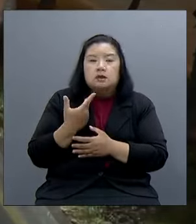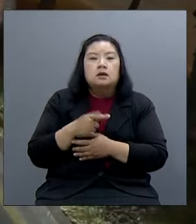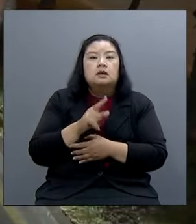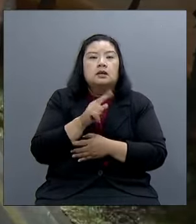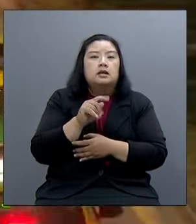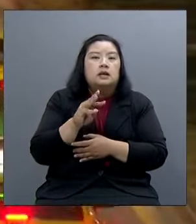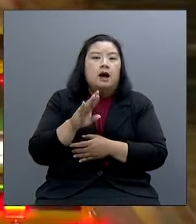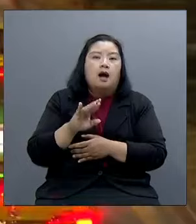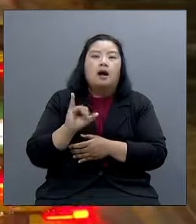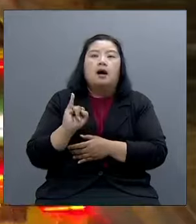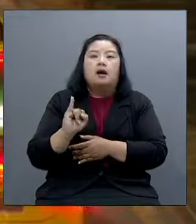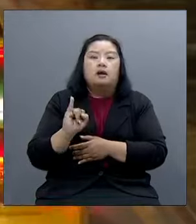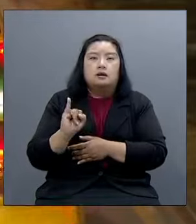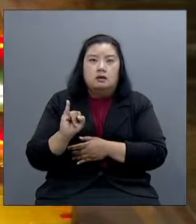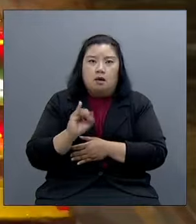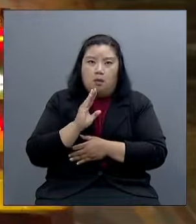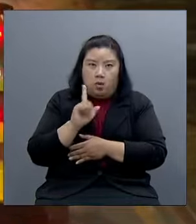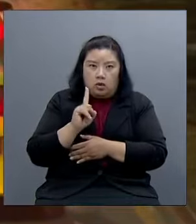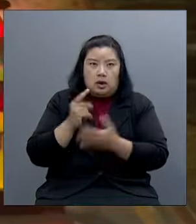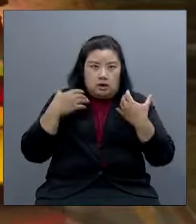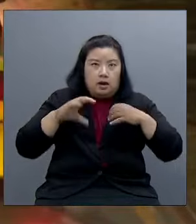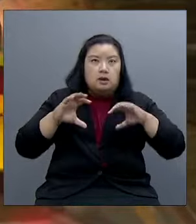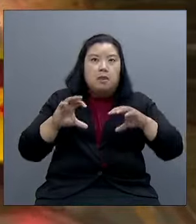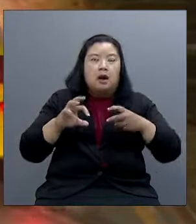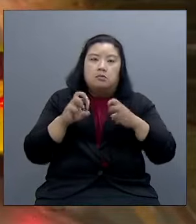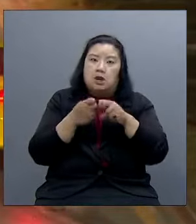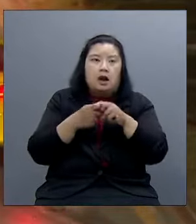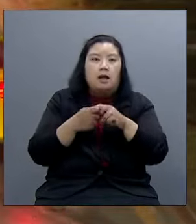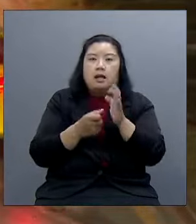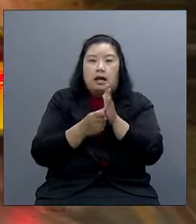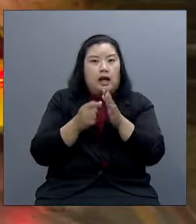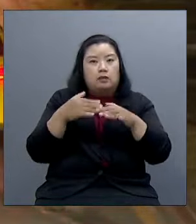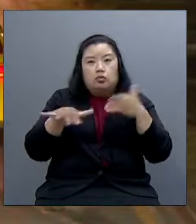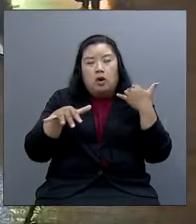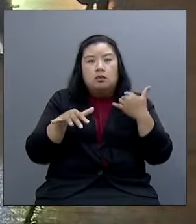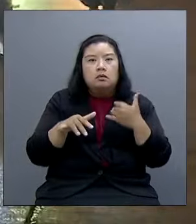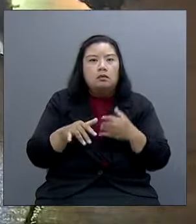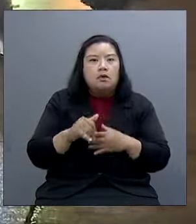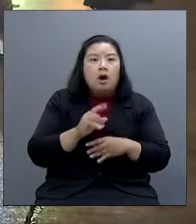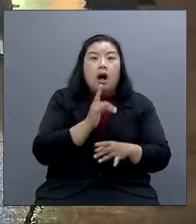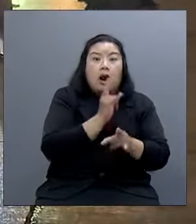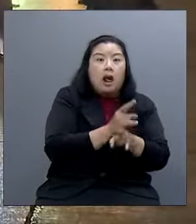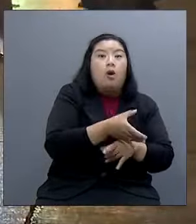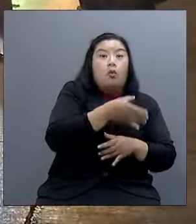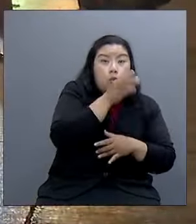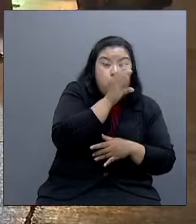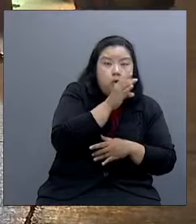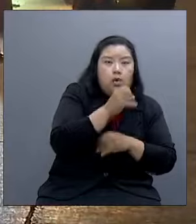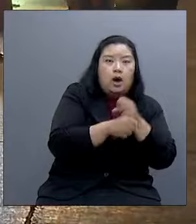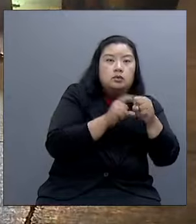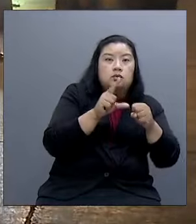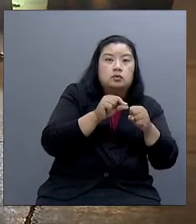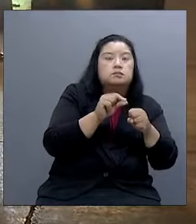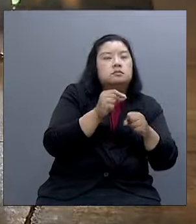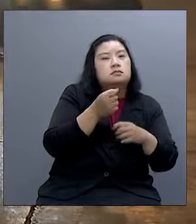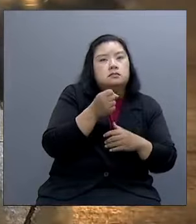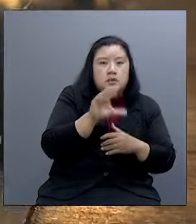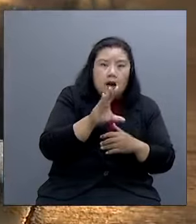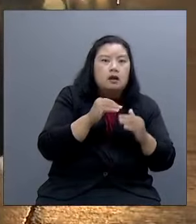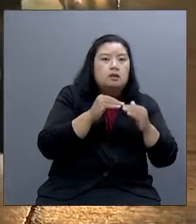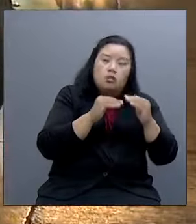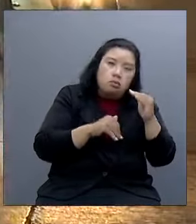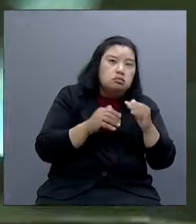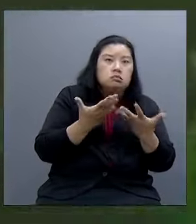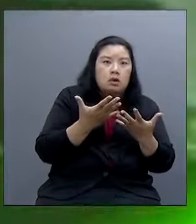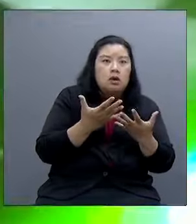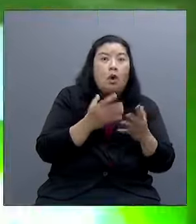การกำกับดูแลของภาครัฐยังแก้ไม่ตรงจุดนะคะเนื่องจากว่าสัดส่วนของการดื่มกลุ่มเด็กและเยาวชนอายุ 15-19 ปีไม่ได้ลดลงนะค